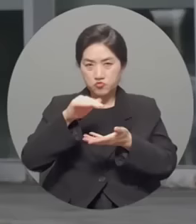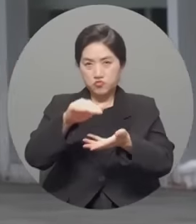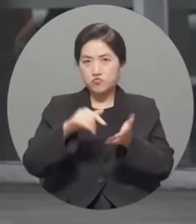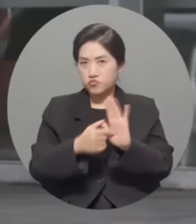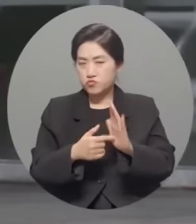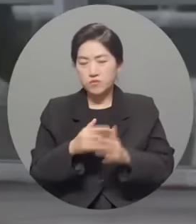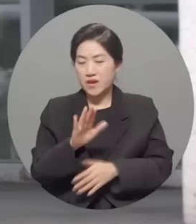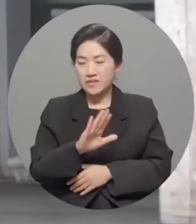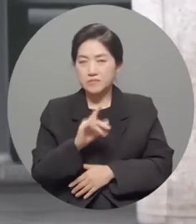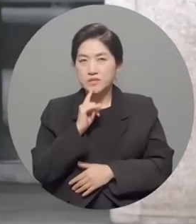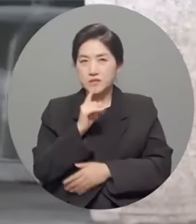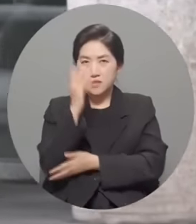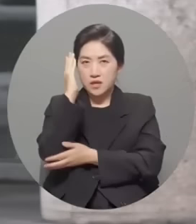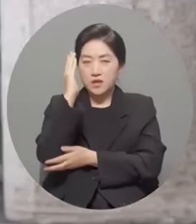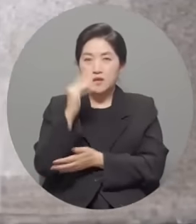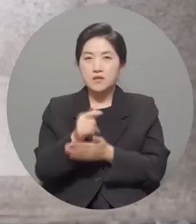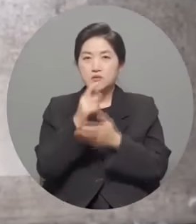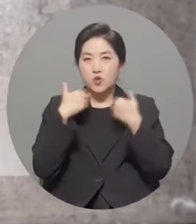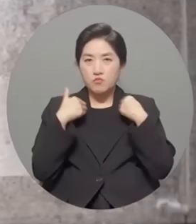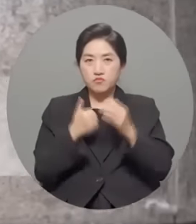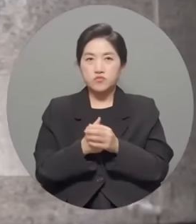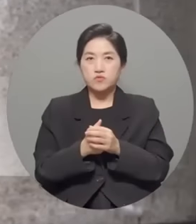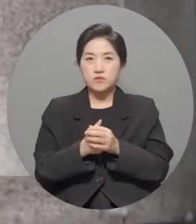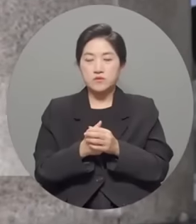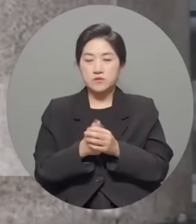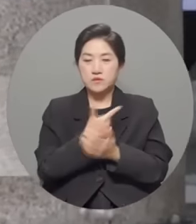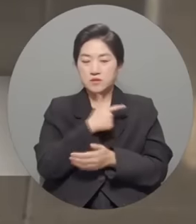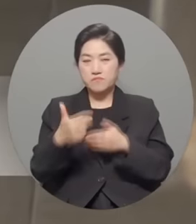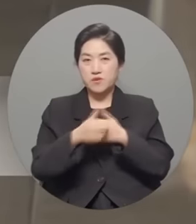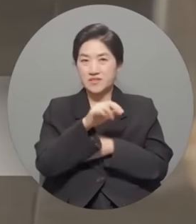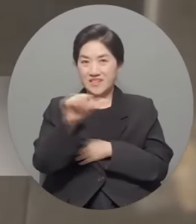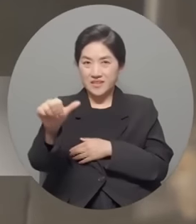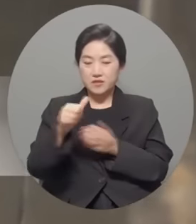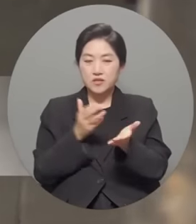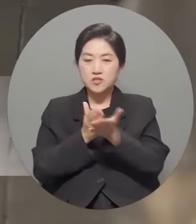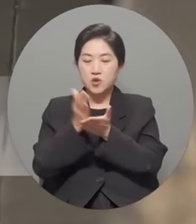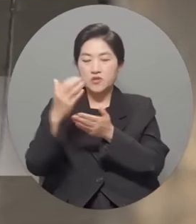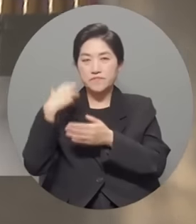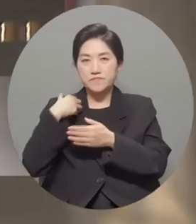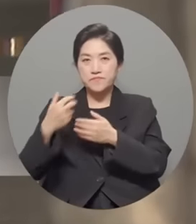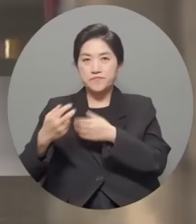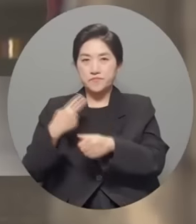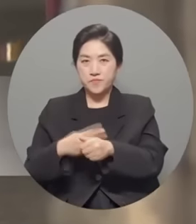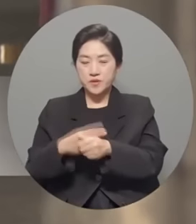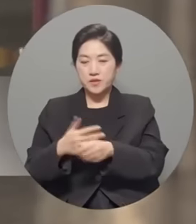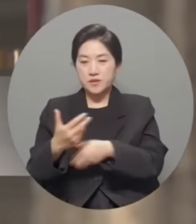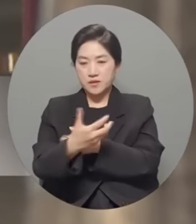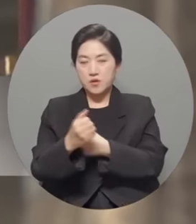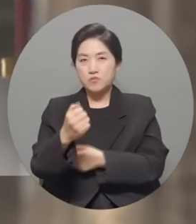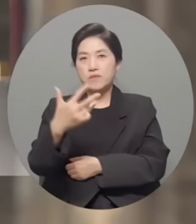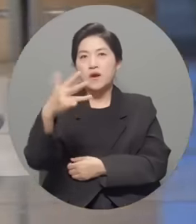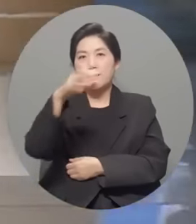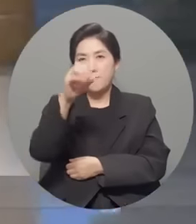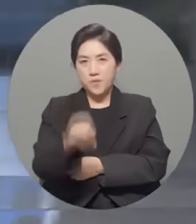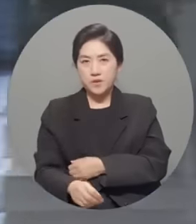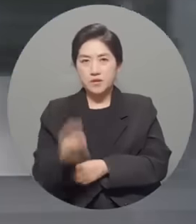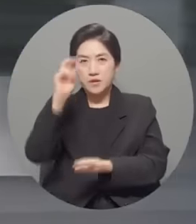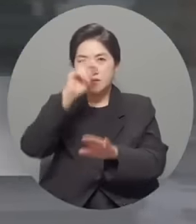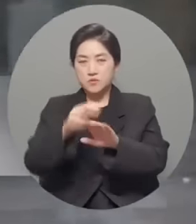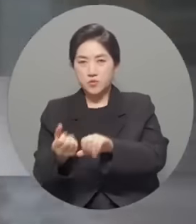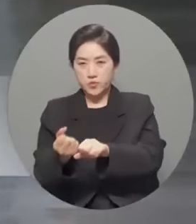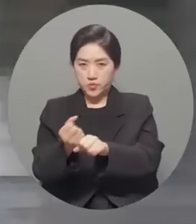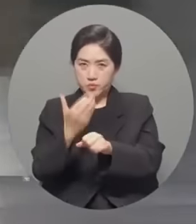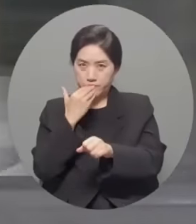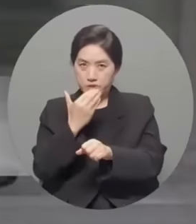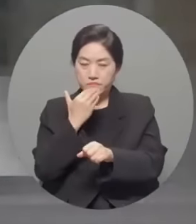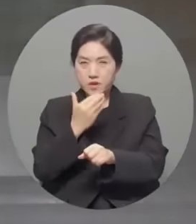강조했습니다. 정부는 특히 이른바 빅5 병원의 전임의들은 계약률이 58%에 달해 진료 정상화에 도움이